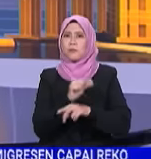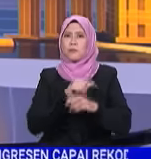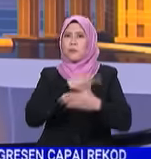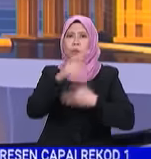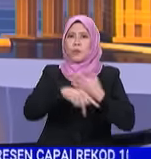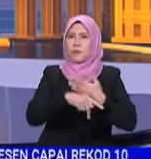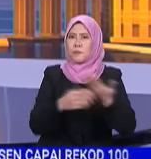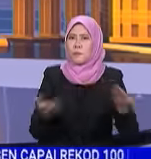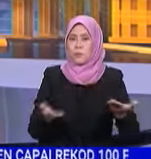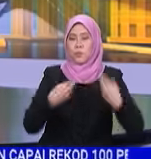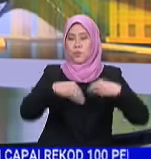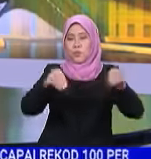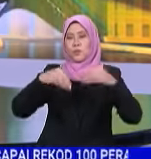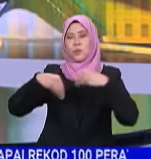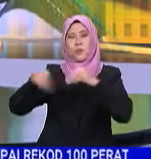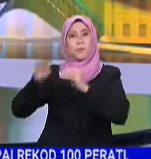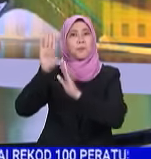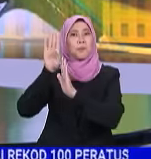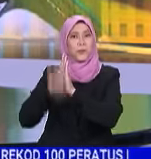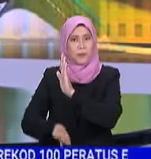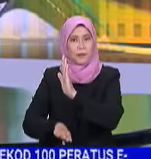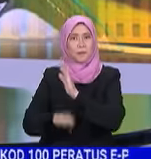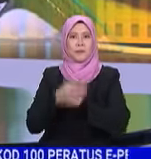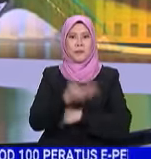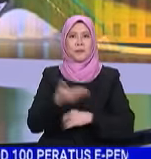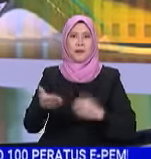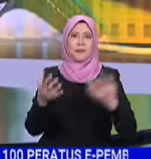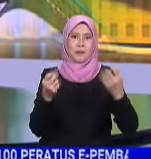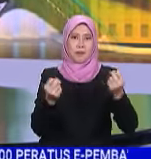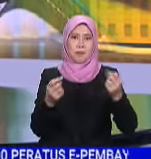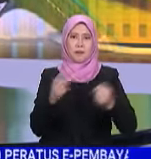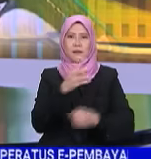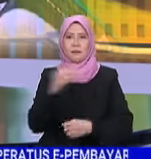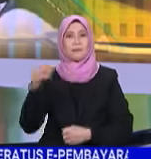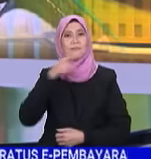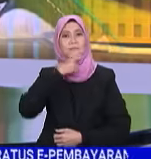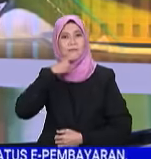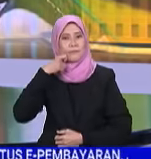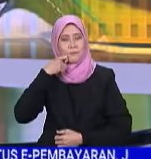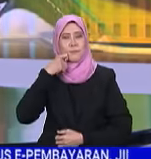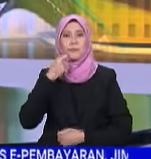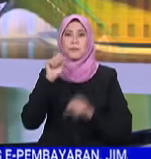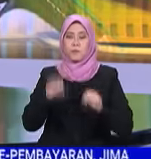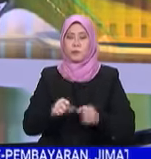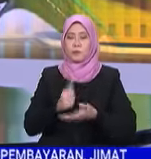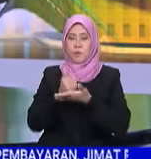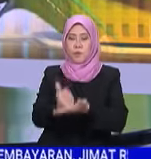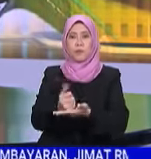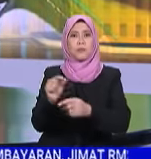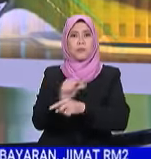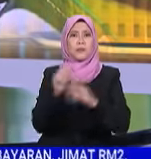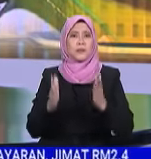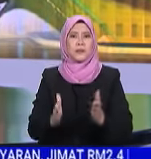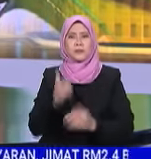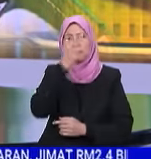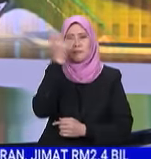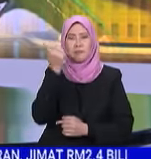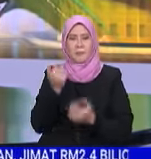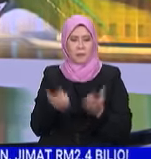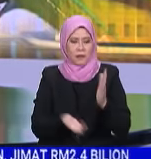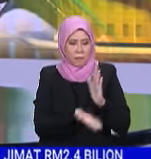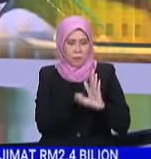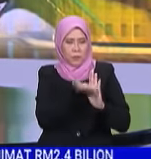program jualan murah yang turut melibatkan barangan basah dan kering langkah ini dapat membantu pengguna yang terkesan dengan